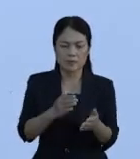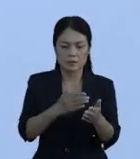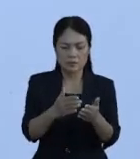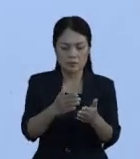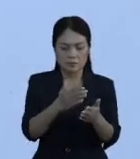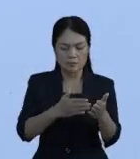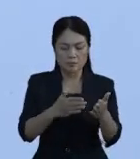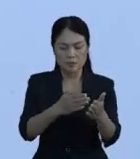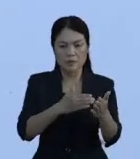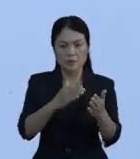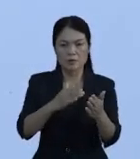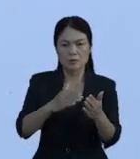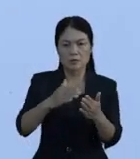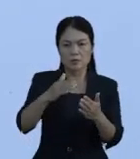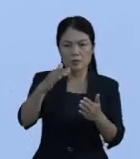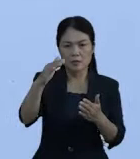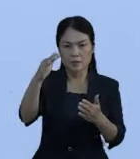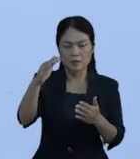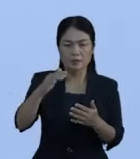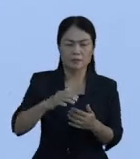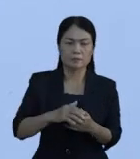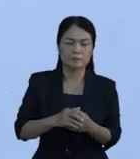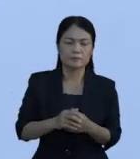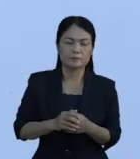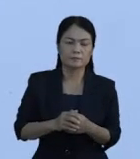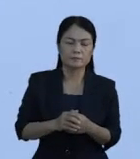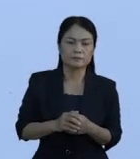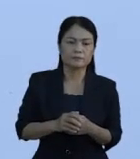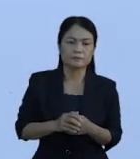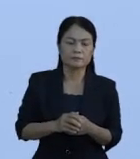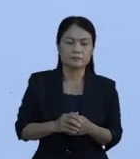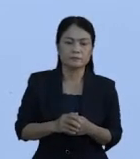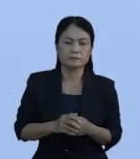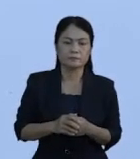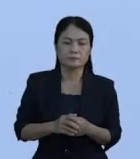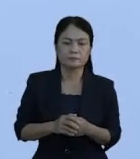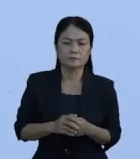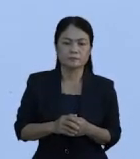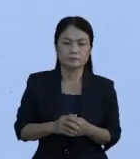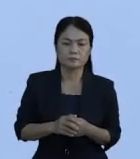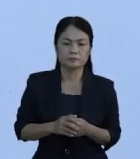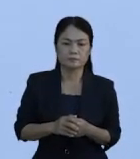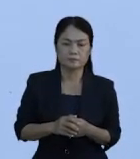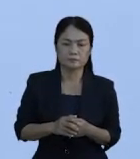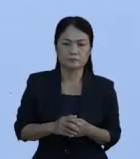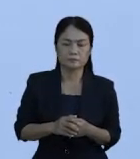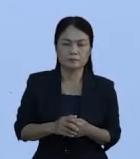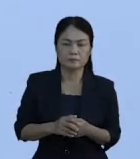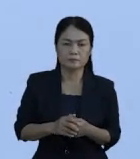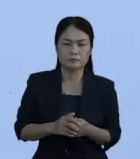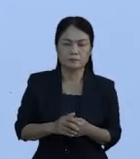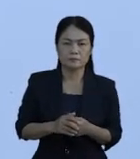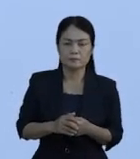bằng cột ấy có và bằng cột là và bằng cột là là con á bằng